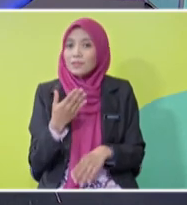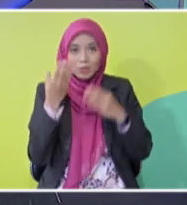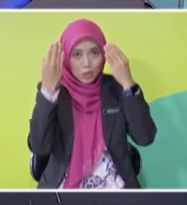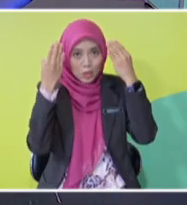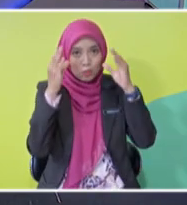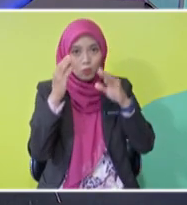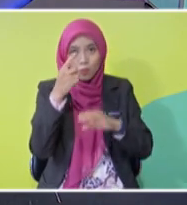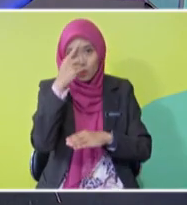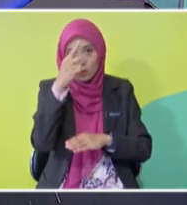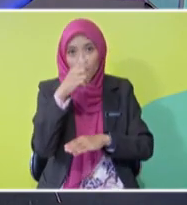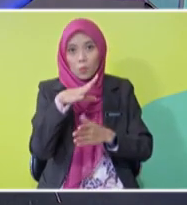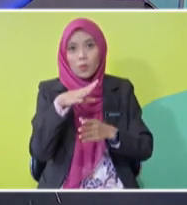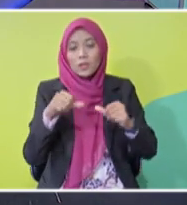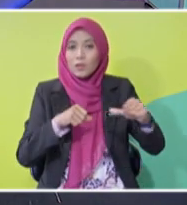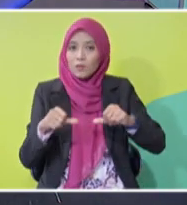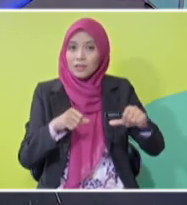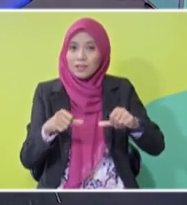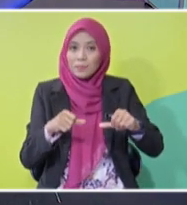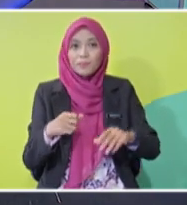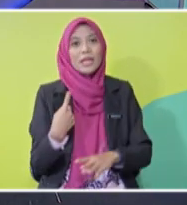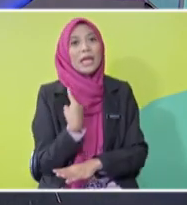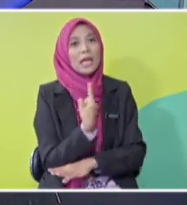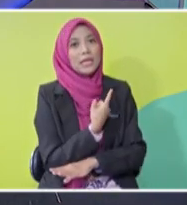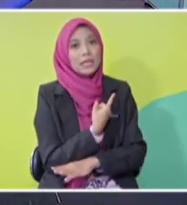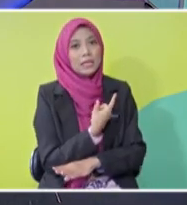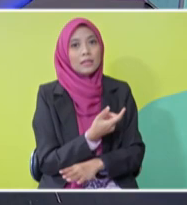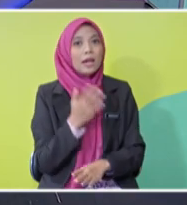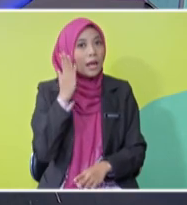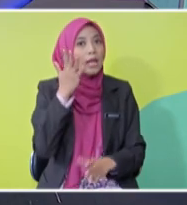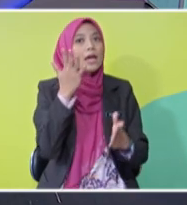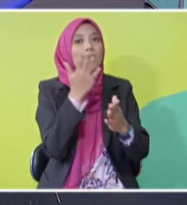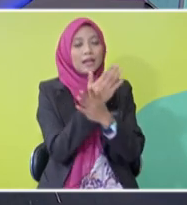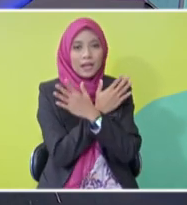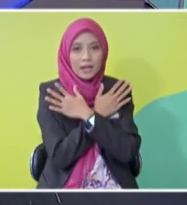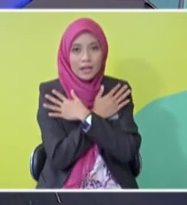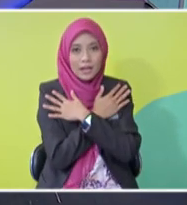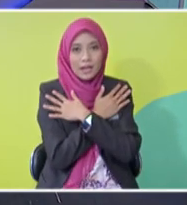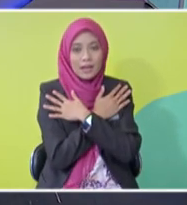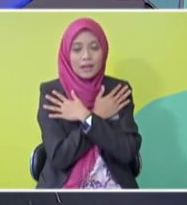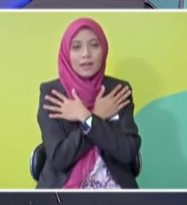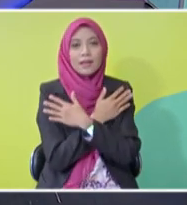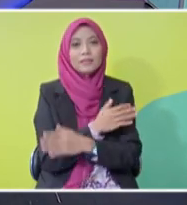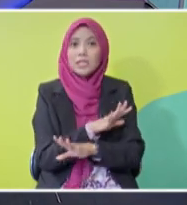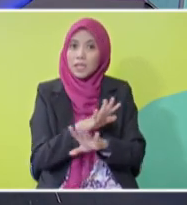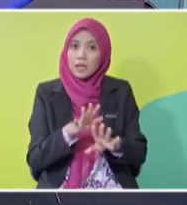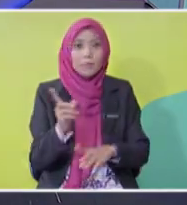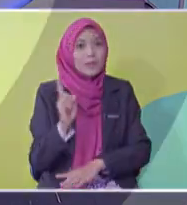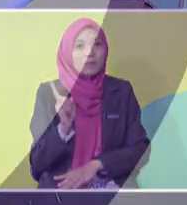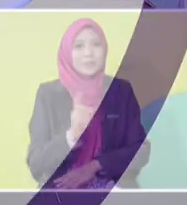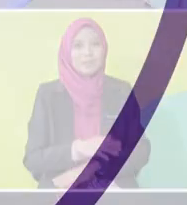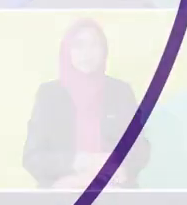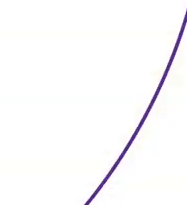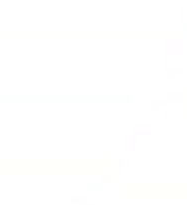ini apakah kita berhenti melihat segitiga jadi Tuliskan semua kami tentunya dalam diri PPM jangan kemana-mana